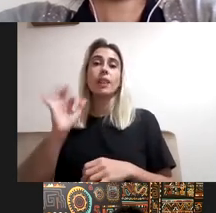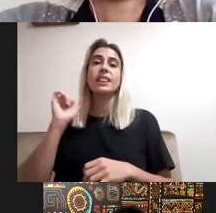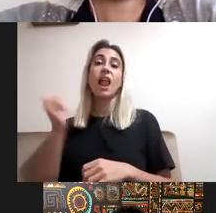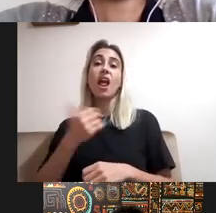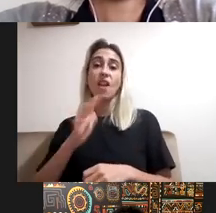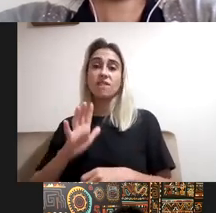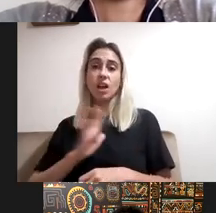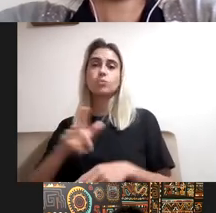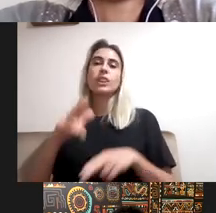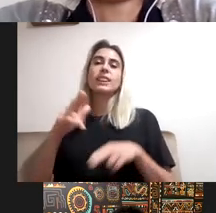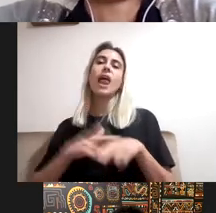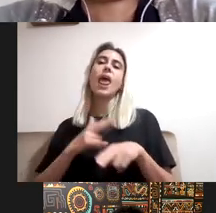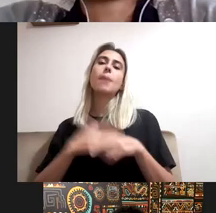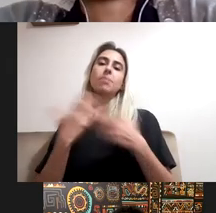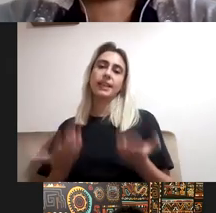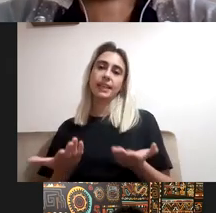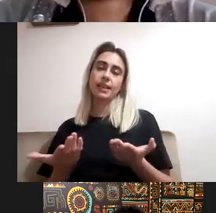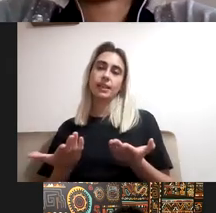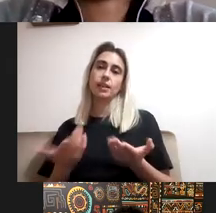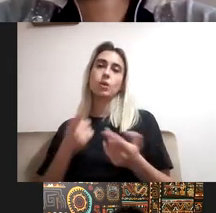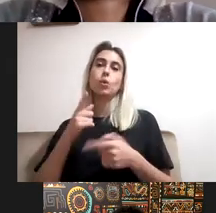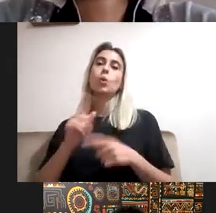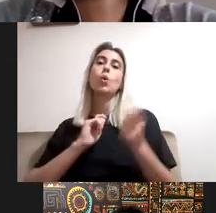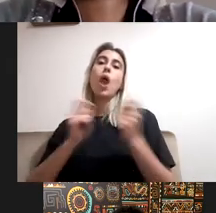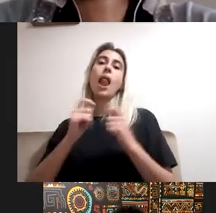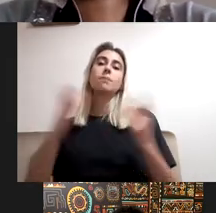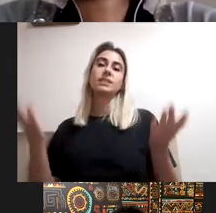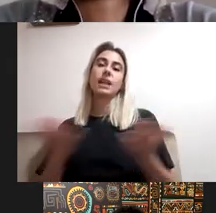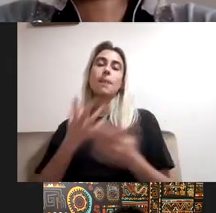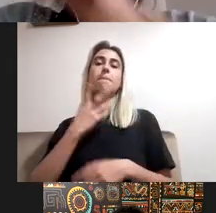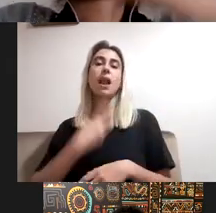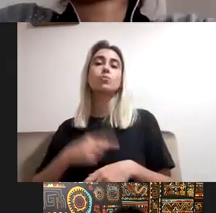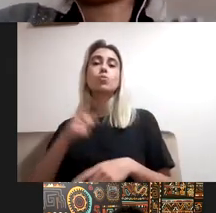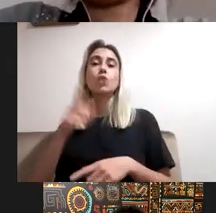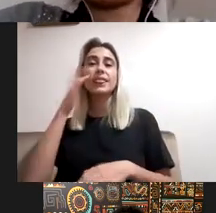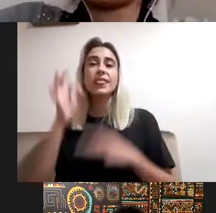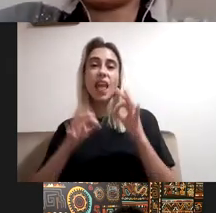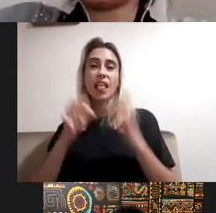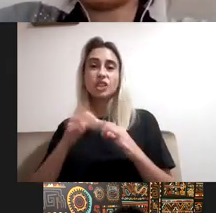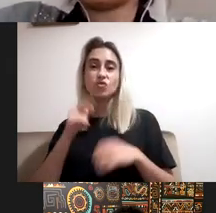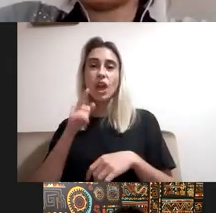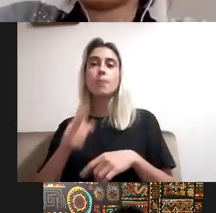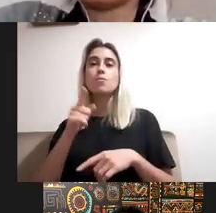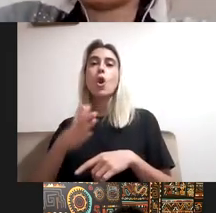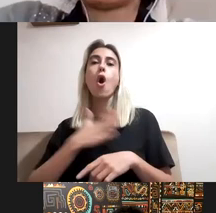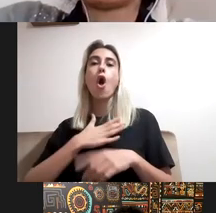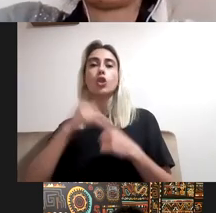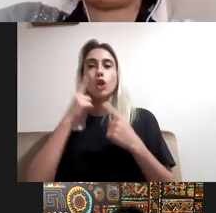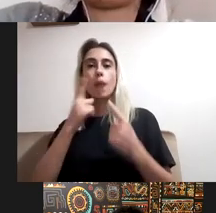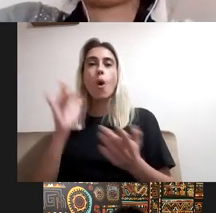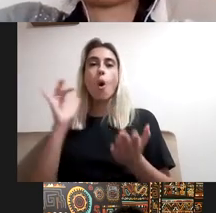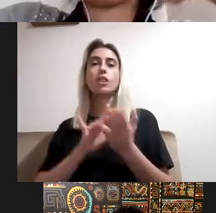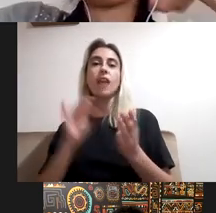bu deneyimdir bence. Yani kullanım sıklığı. Ama tabii maalesef bunu denetleyebilecek, bunu öngörüp ortaya koyacak